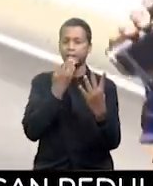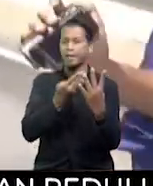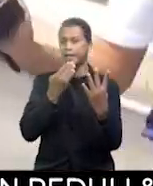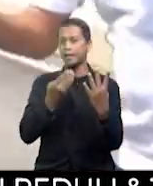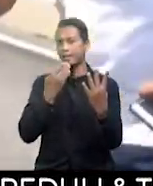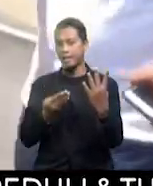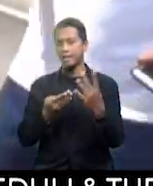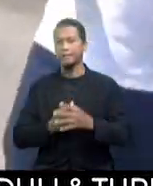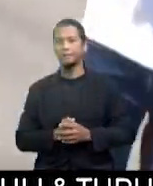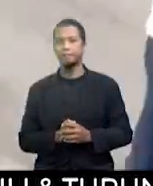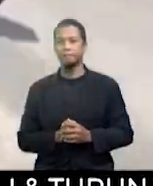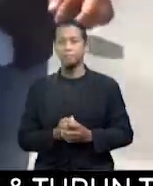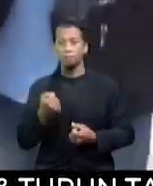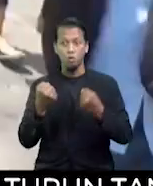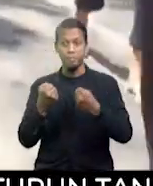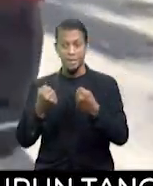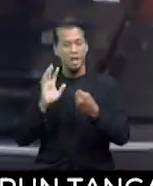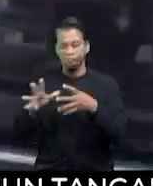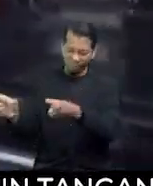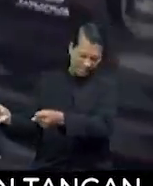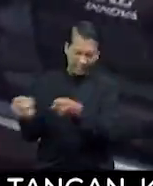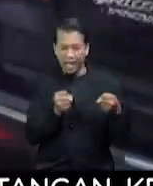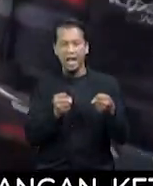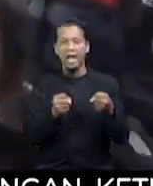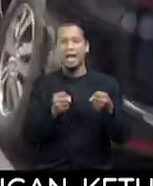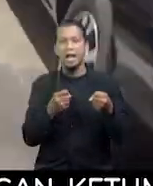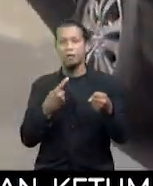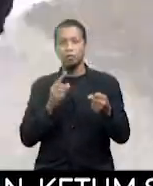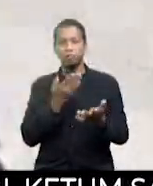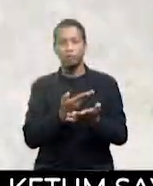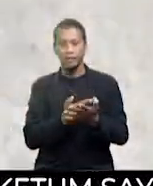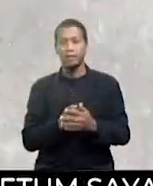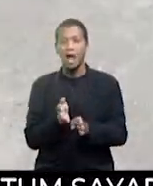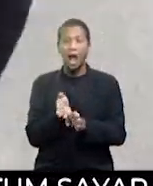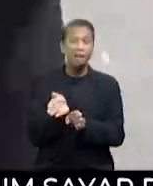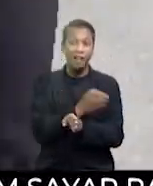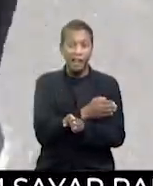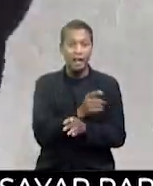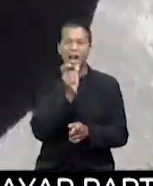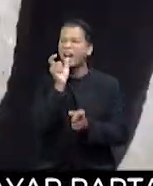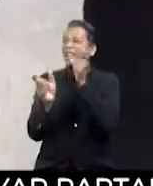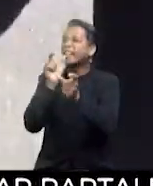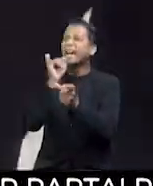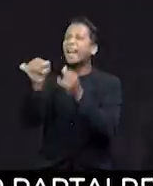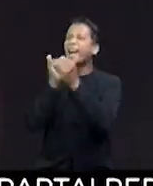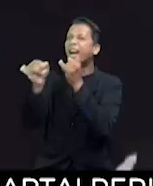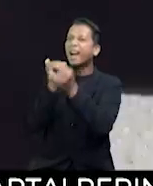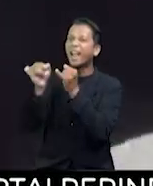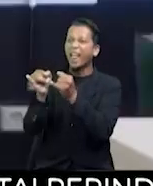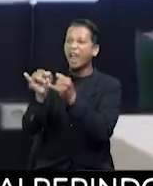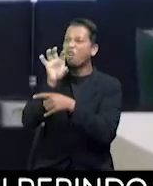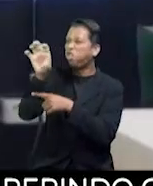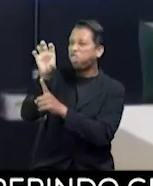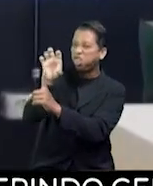Dari hasil penyelidikan, menurut pelaku, korban mengeluarkan kata-kata yang menurutnya tidak pantas kepada dirinya. Namun